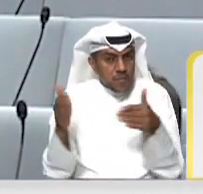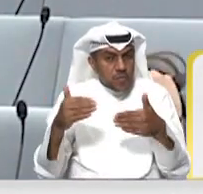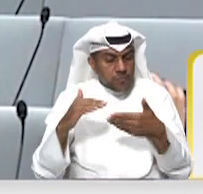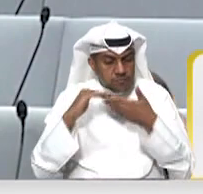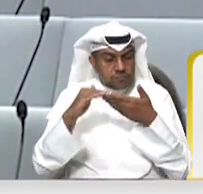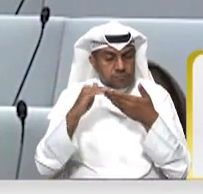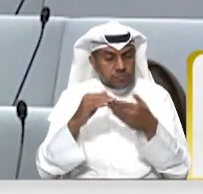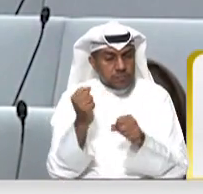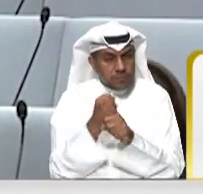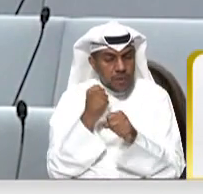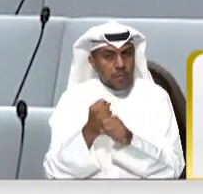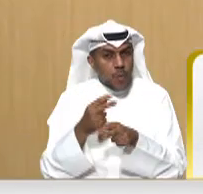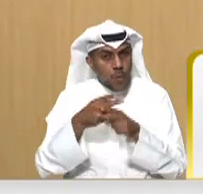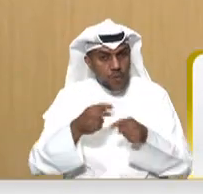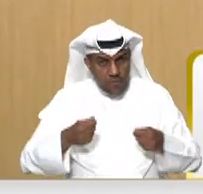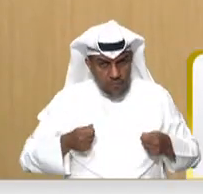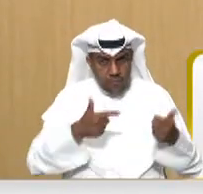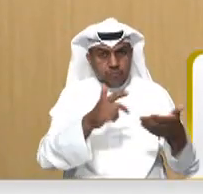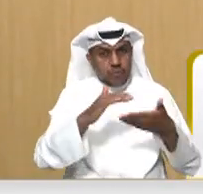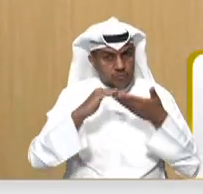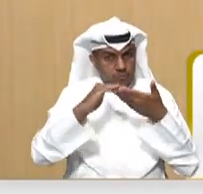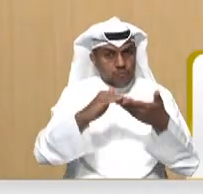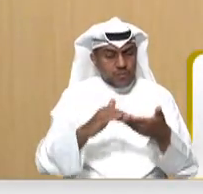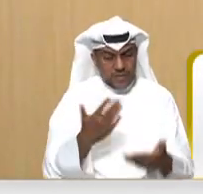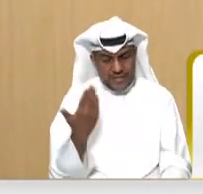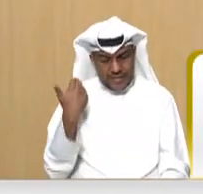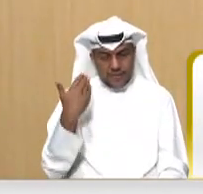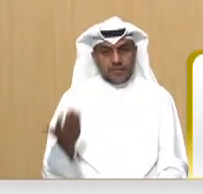الدعم الكويتي السخي الذي قدم مؤخرا.